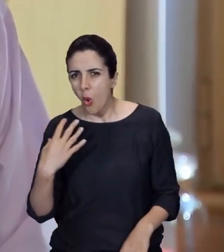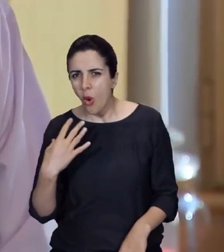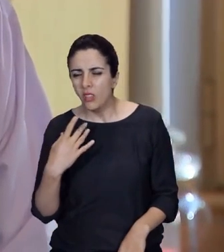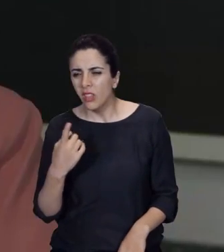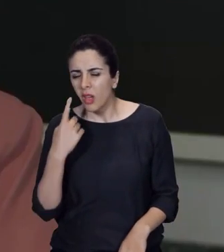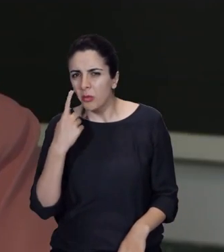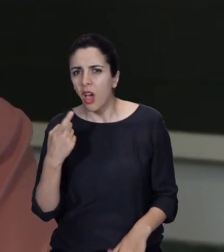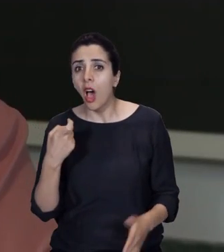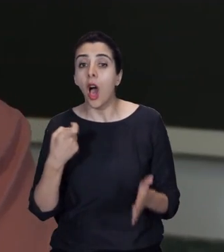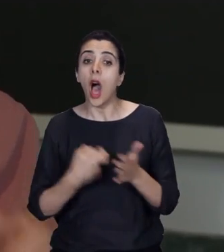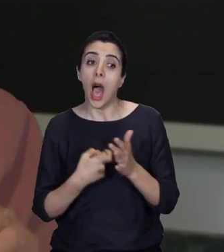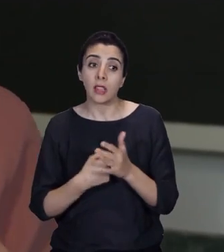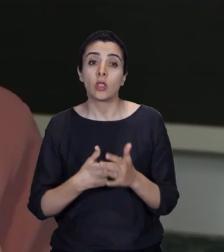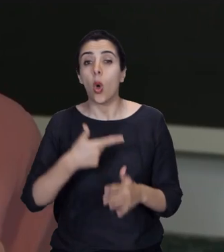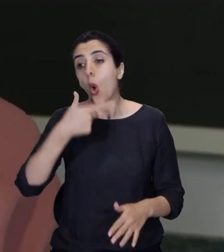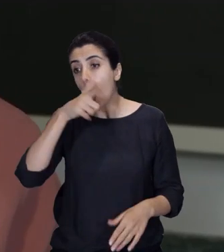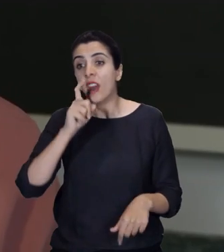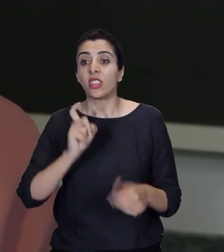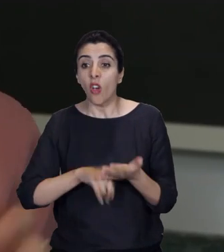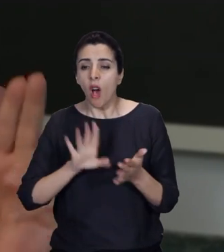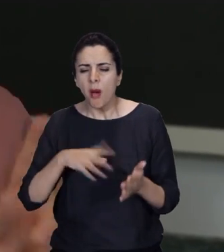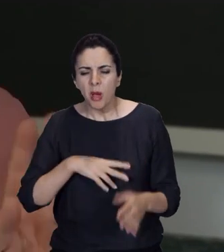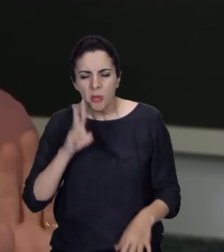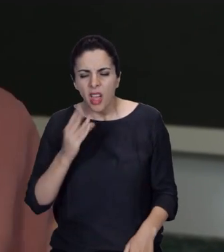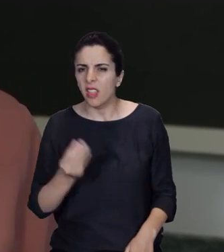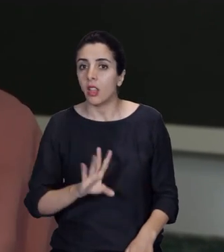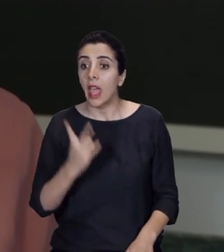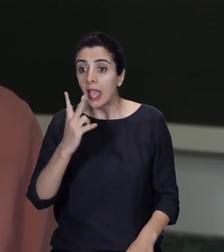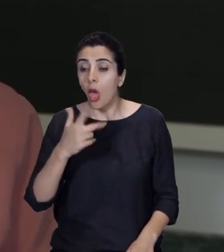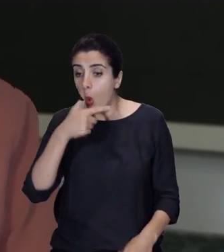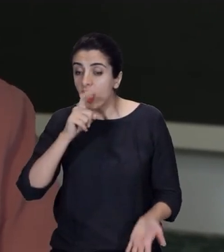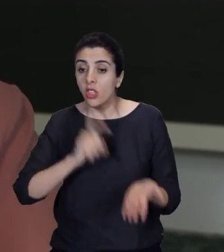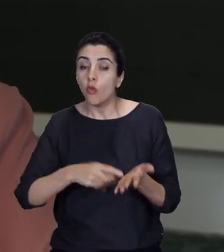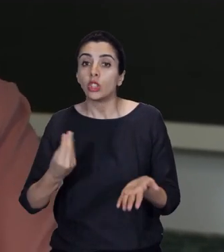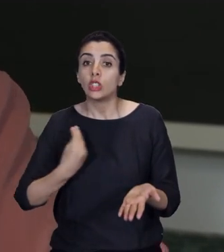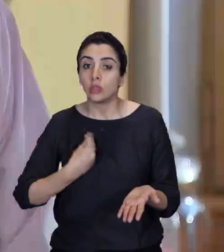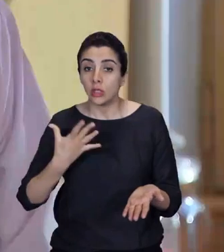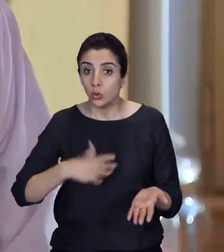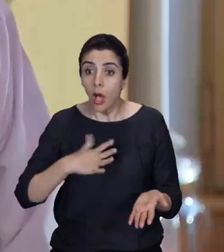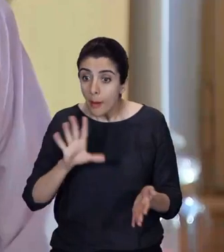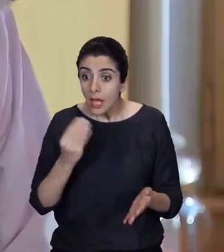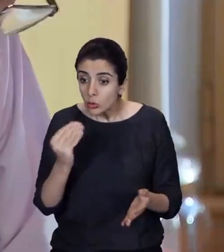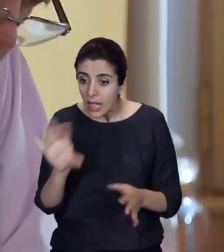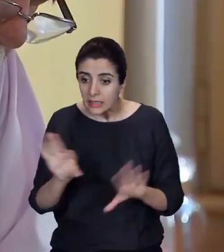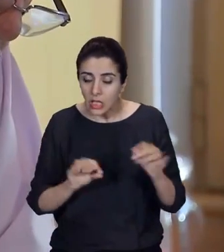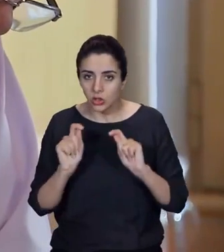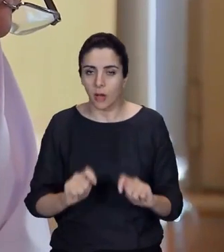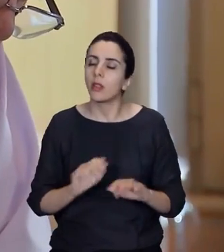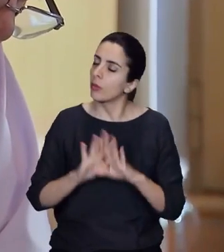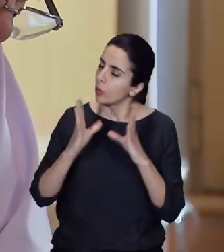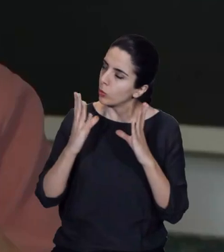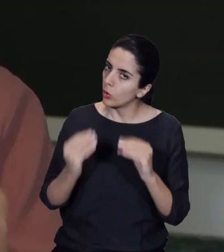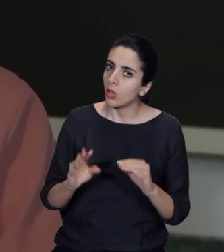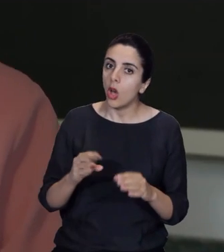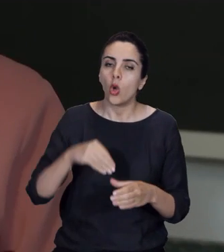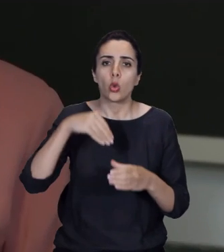şeyin sadece adı köy tavuğuydu. Heh. Bak anlamadım sanmasın. İki tane köy tavuğu istiyorum ama ki seçsin. Tamam söylerim.